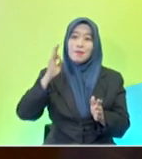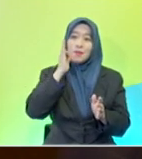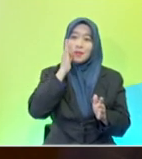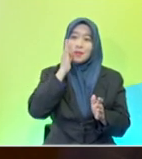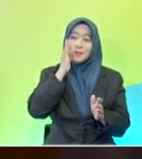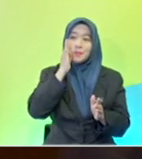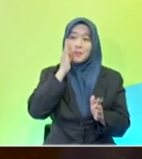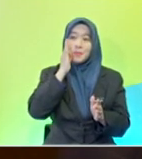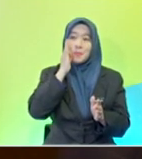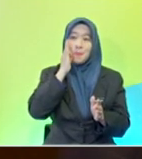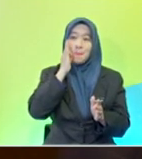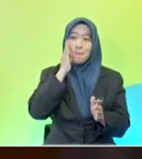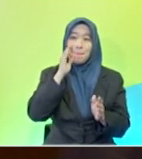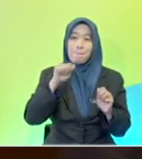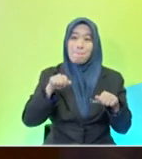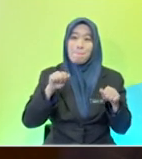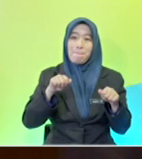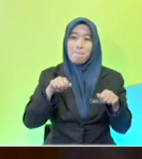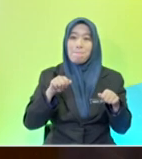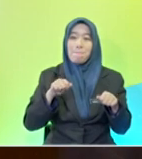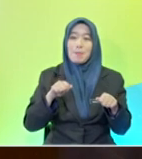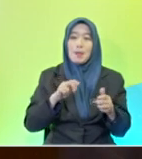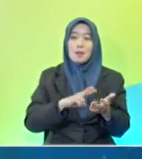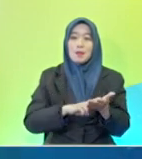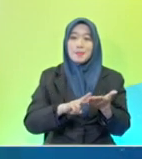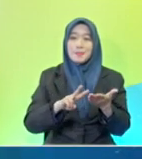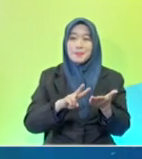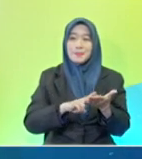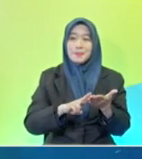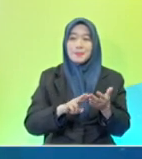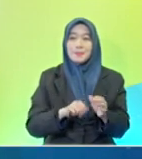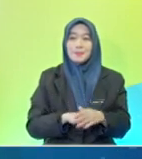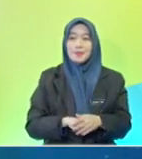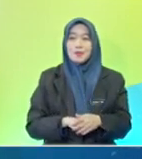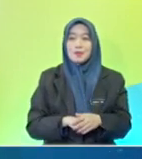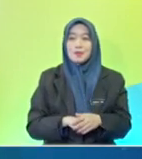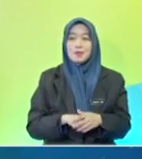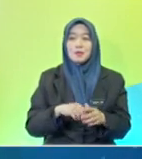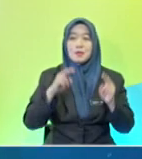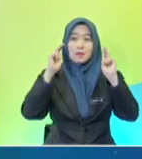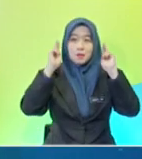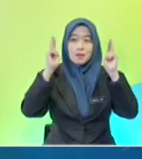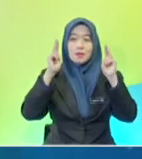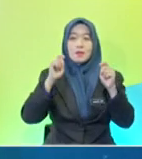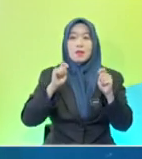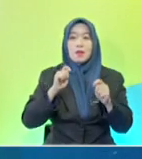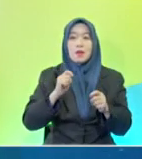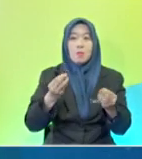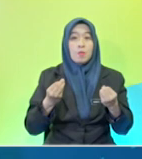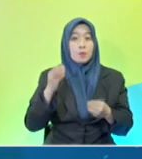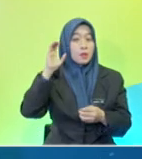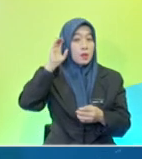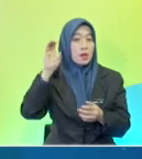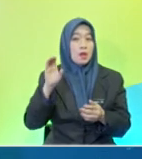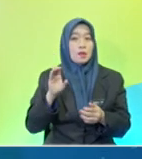Fatin. Fatin boleh? Ya. Ustazah nak dengarkan bacaan Fatin. Apabila kita